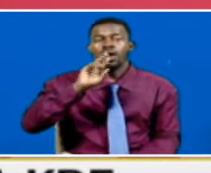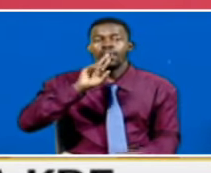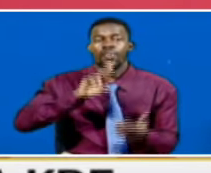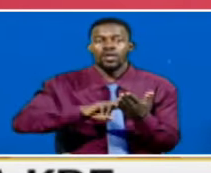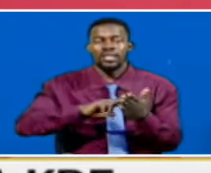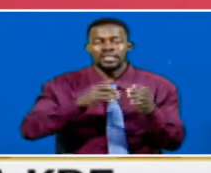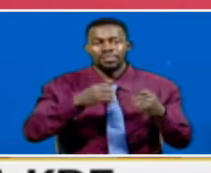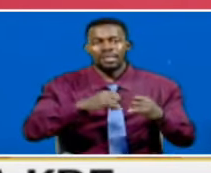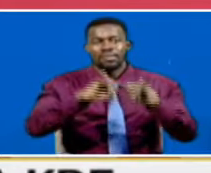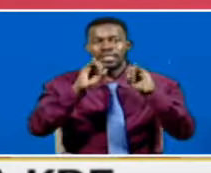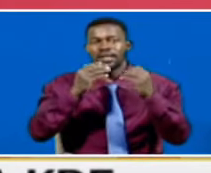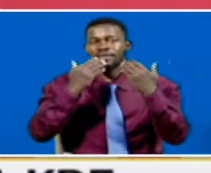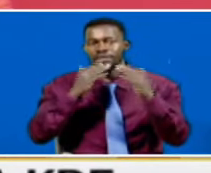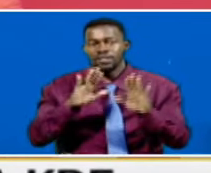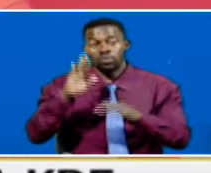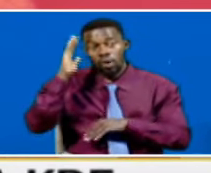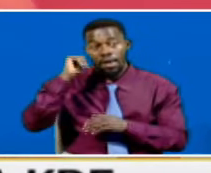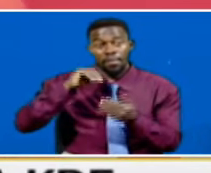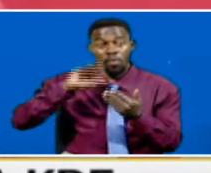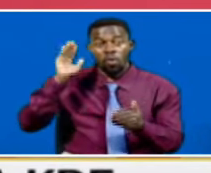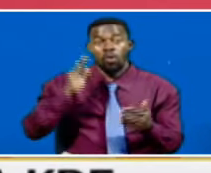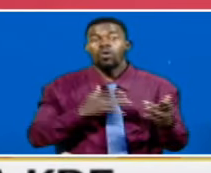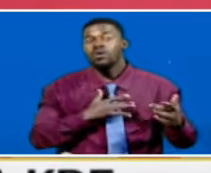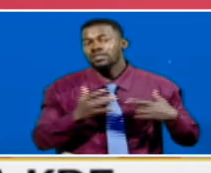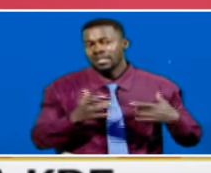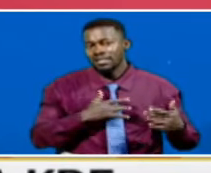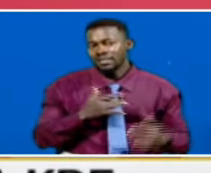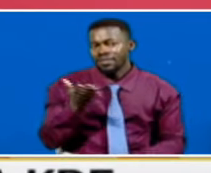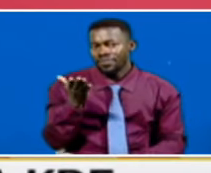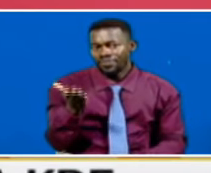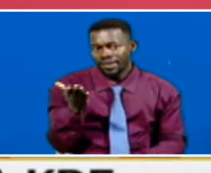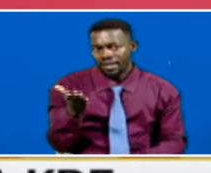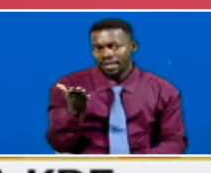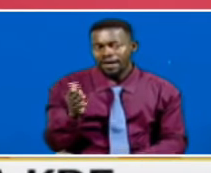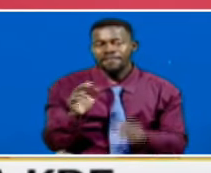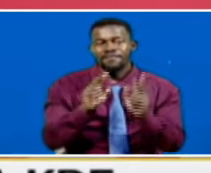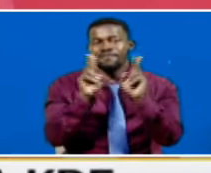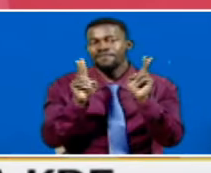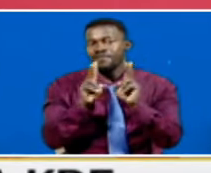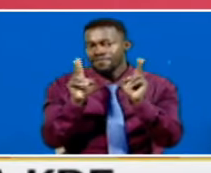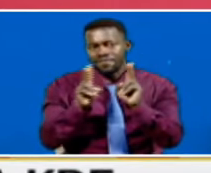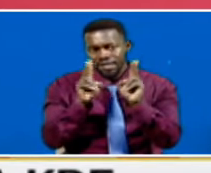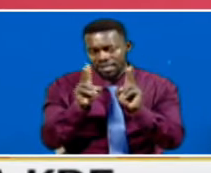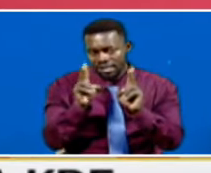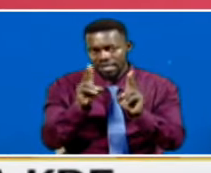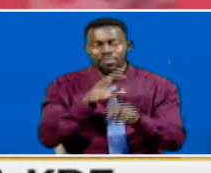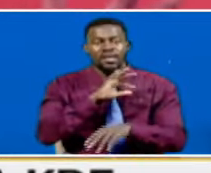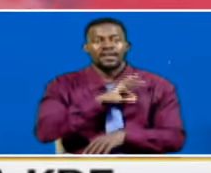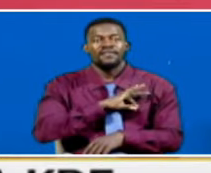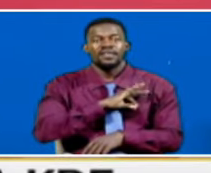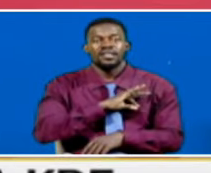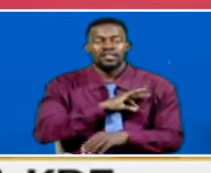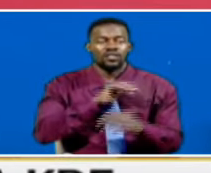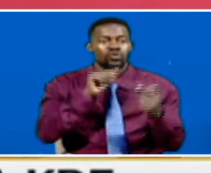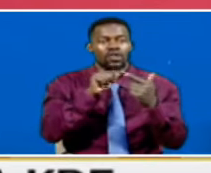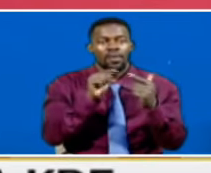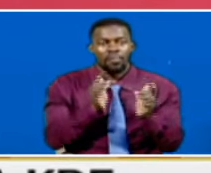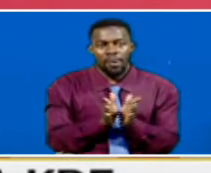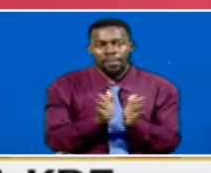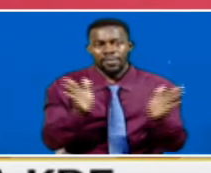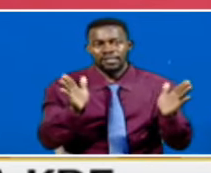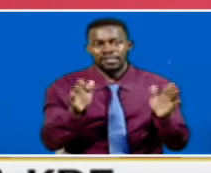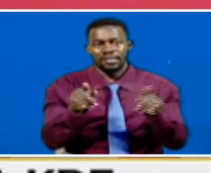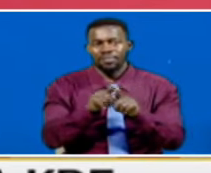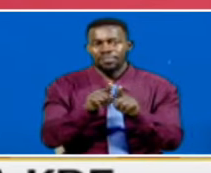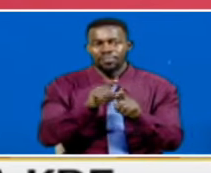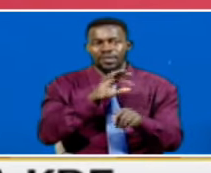letter, because most of the issues that are there were very, very beneficial to our people and to our